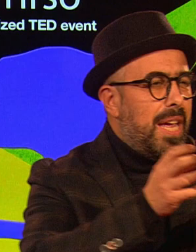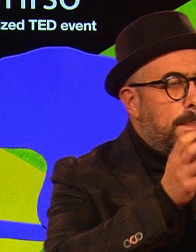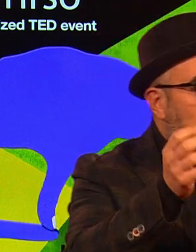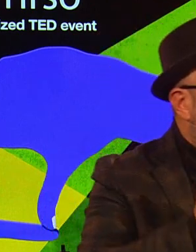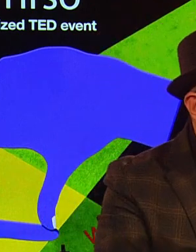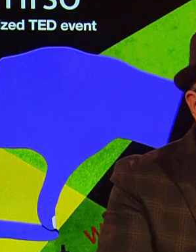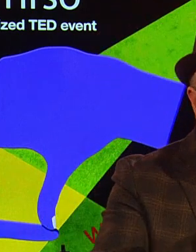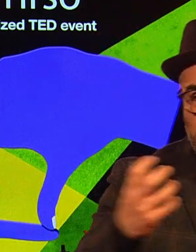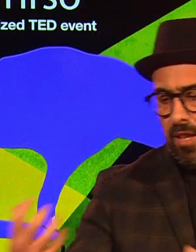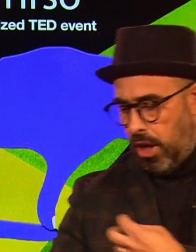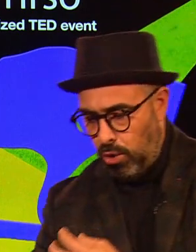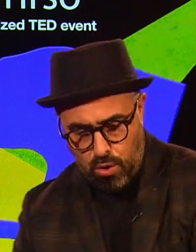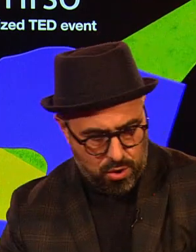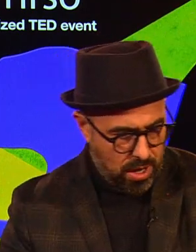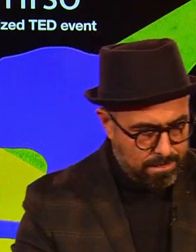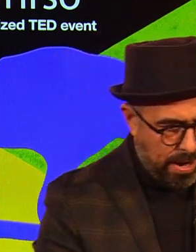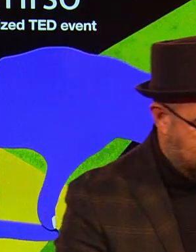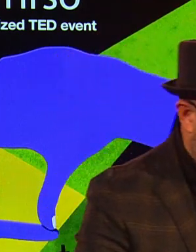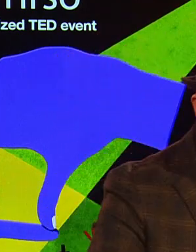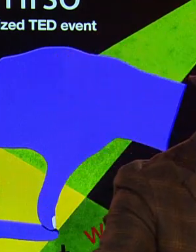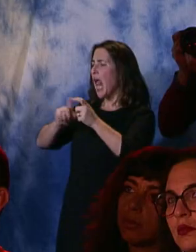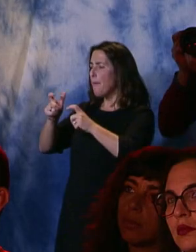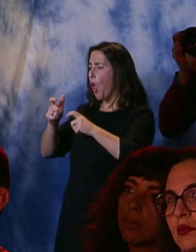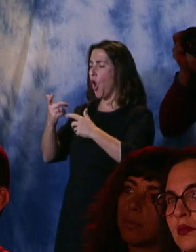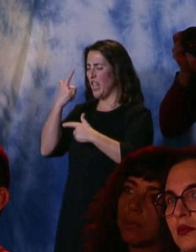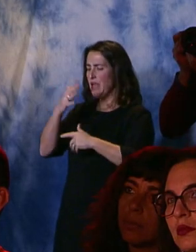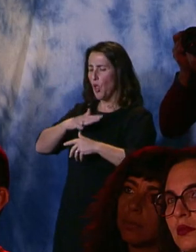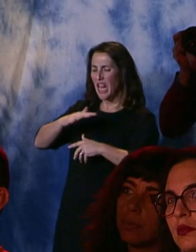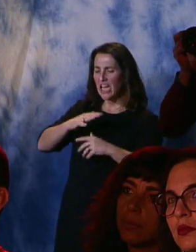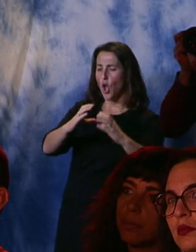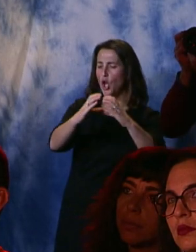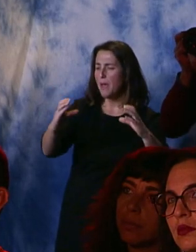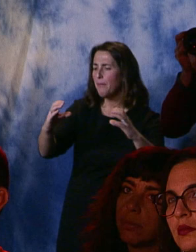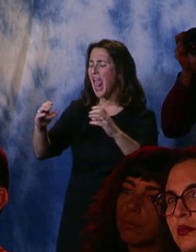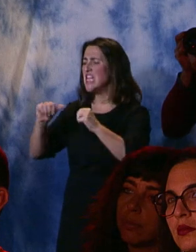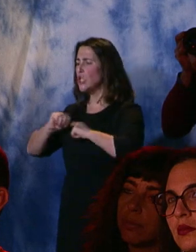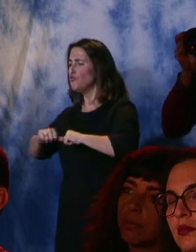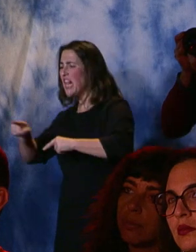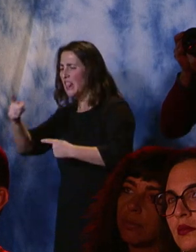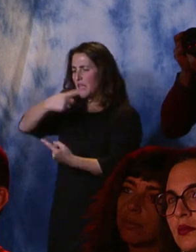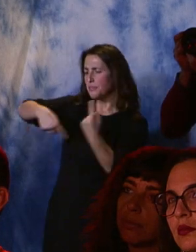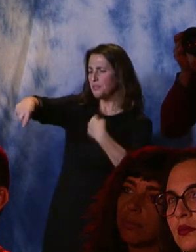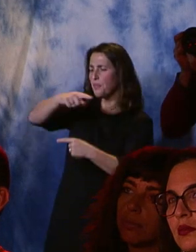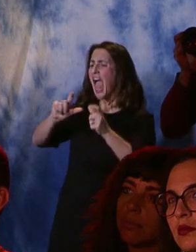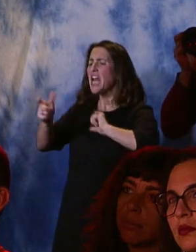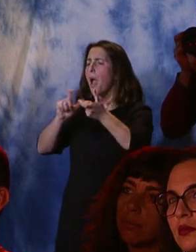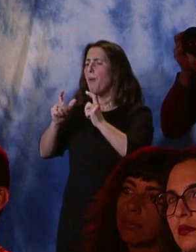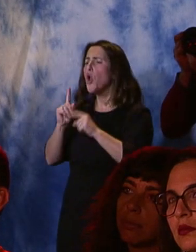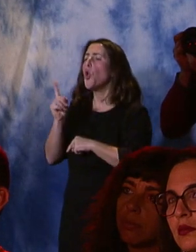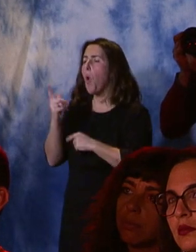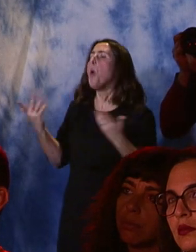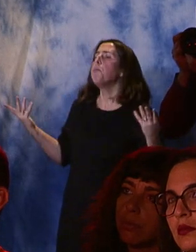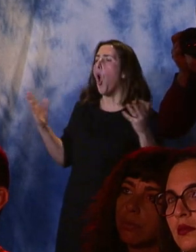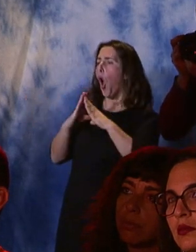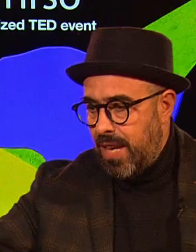Ma che rapporto c'è tra territorio impresa popolazione cittadini e quello che va in onda boh dipende